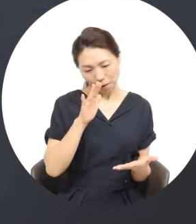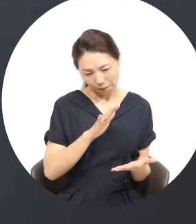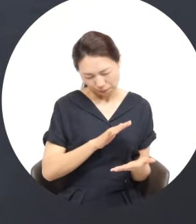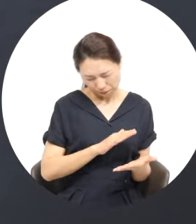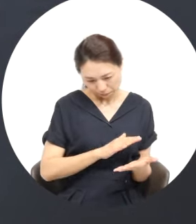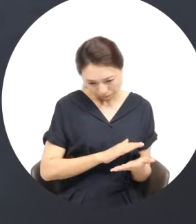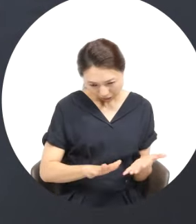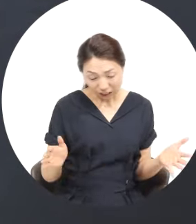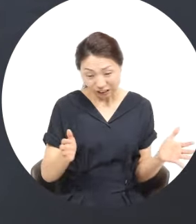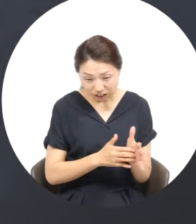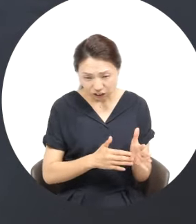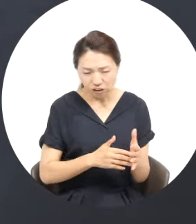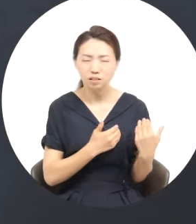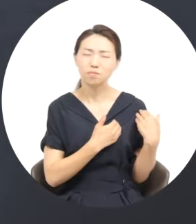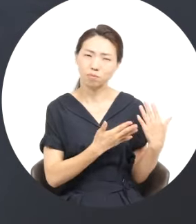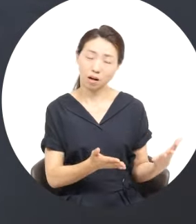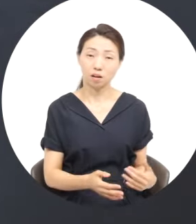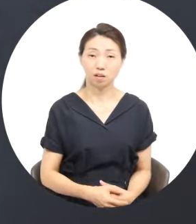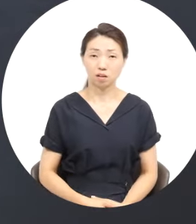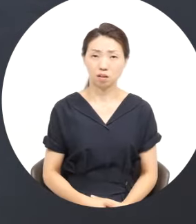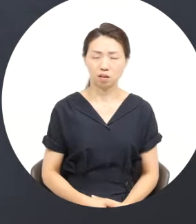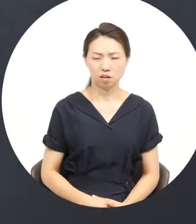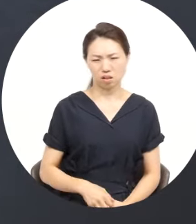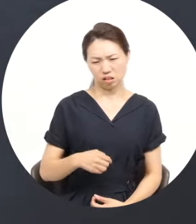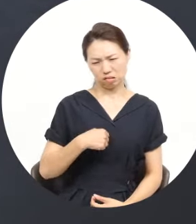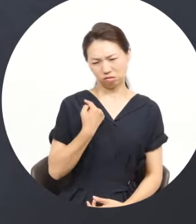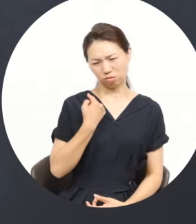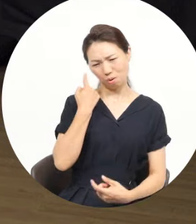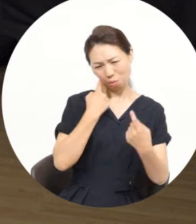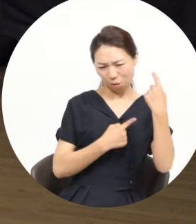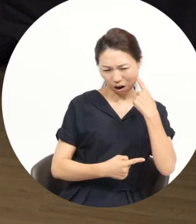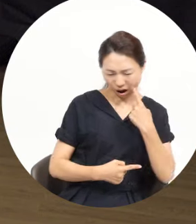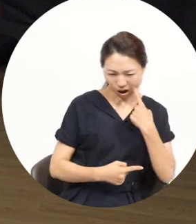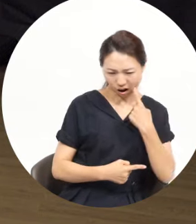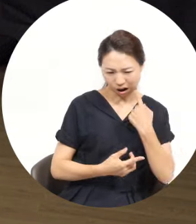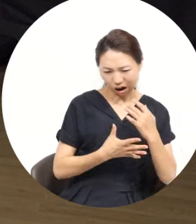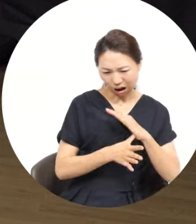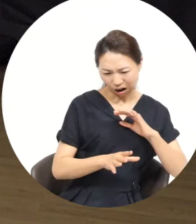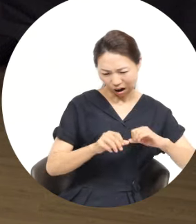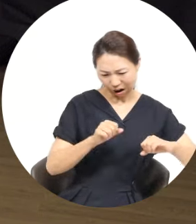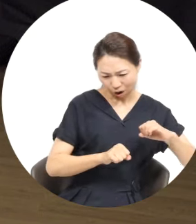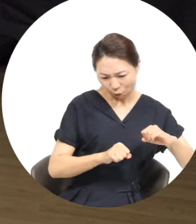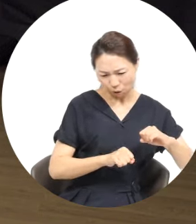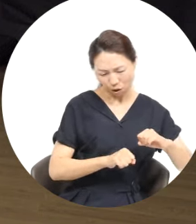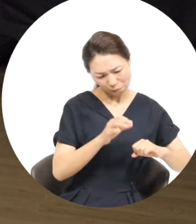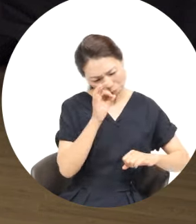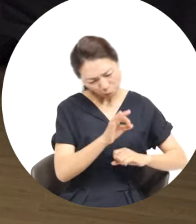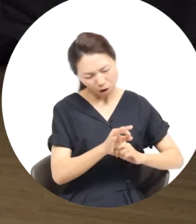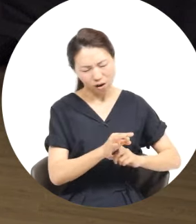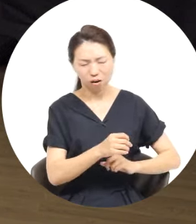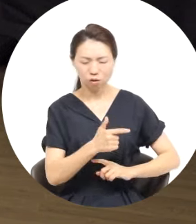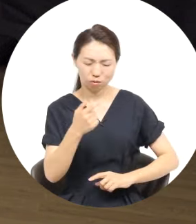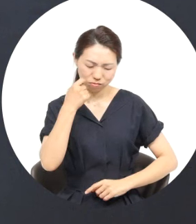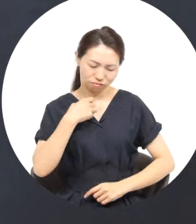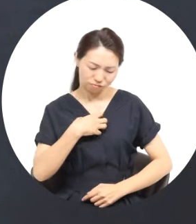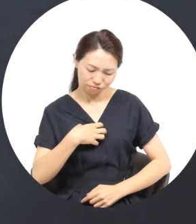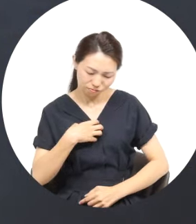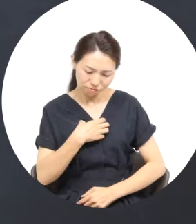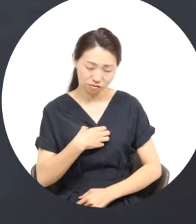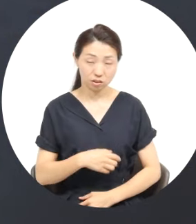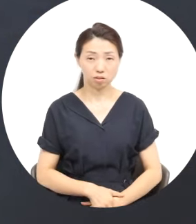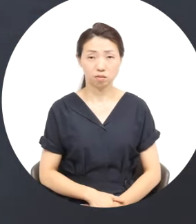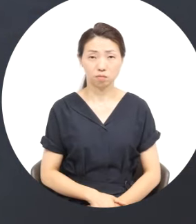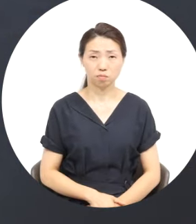두는 수밖에 없어요. 근데 자기를 너무 망가뜨리는 것 같아서 너무 속상해요. 그건